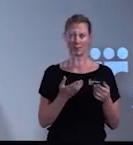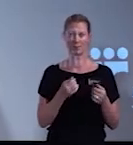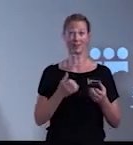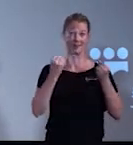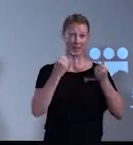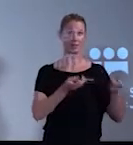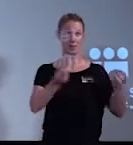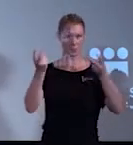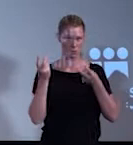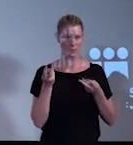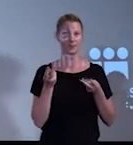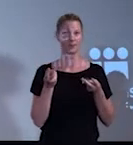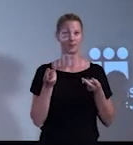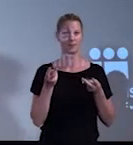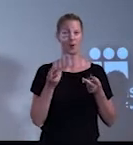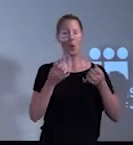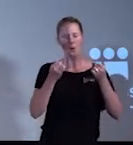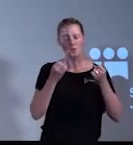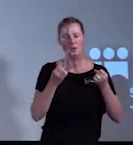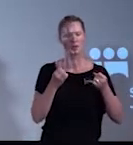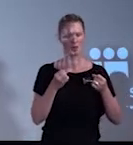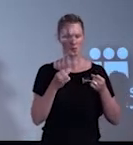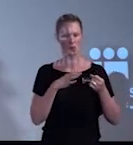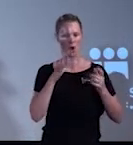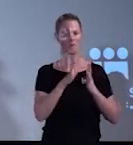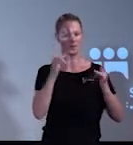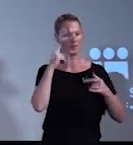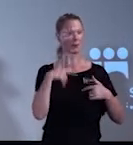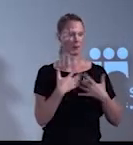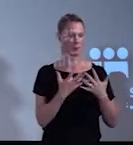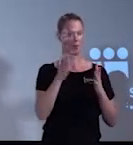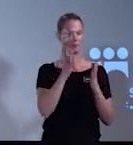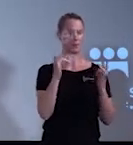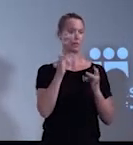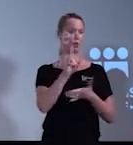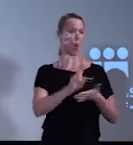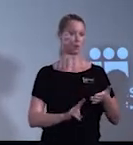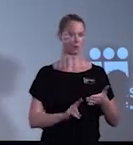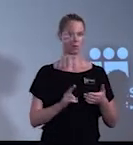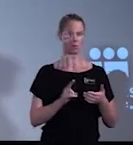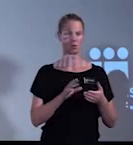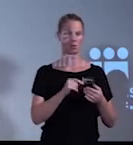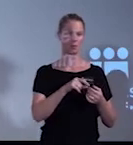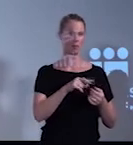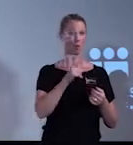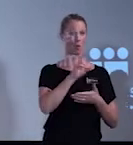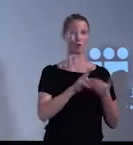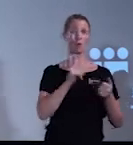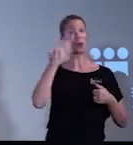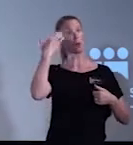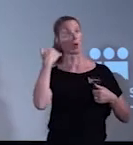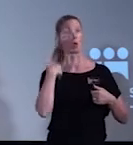en stark demokrati mäktar med fri kultur, fri konst. Mm. Konst som ifrågasätter, konst som bara